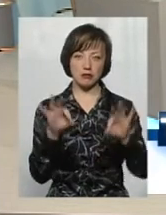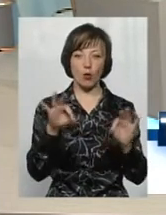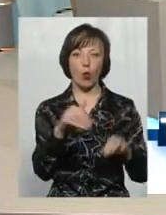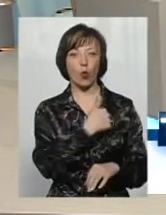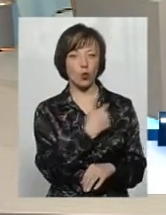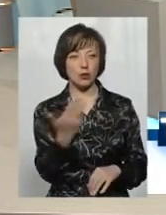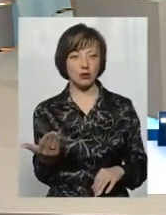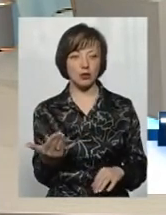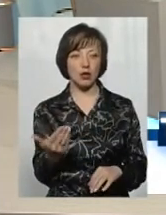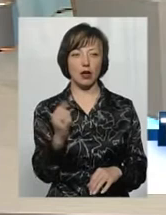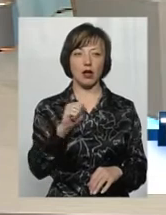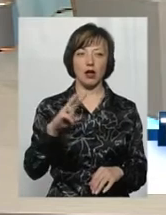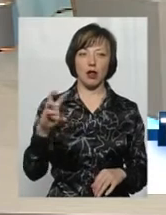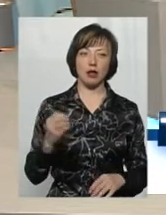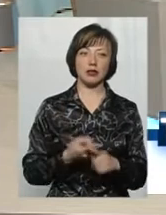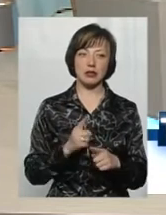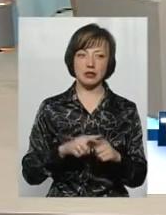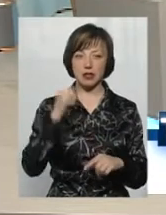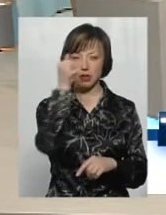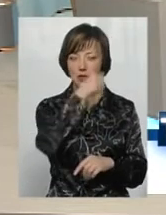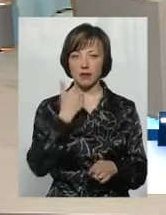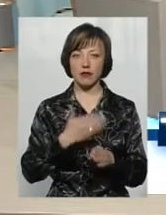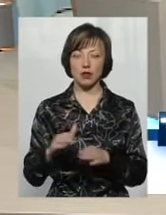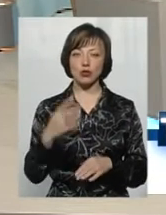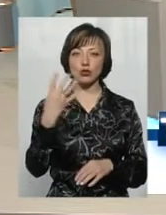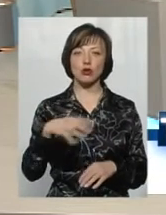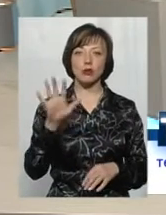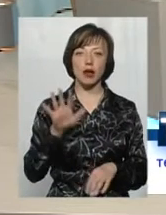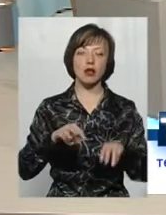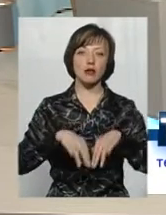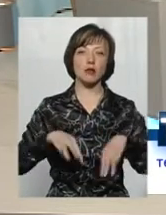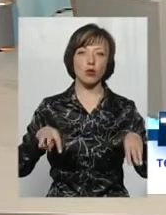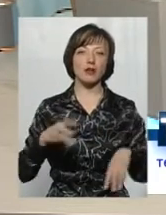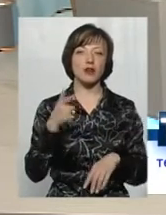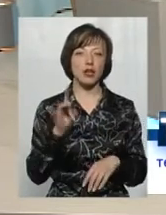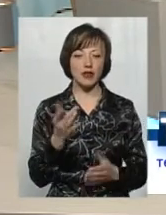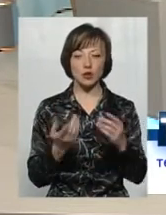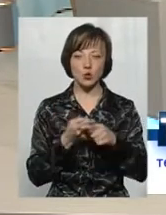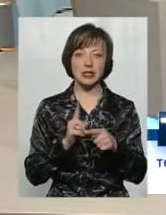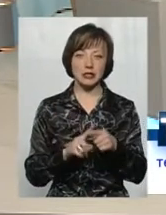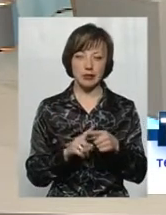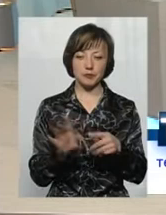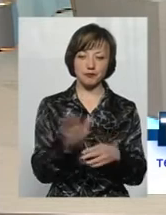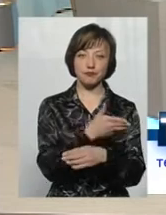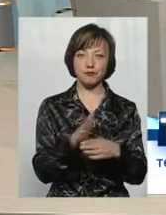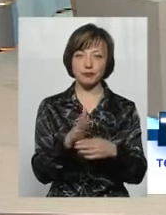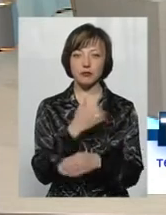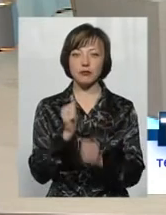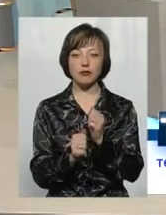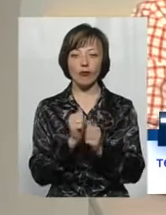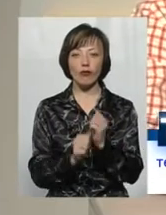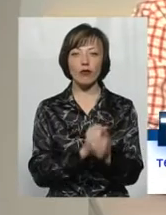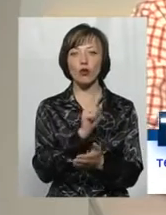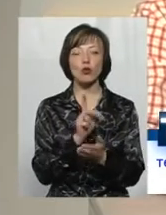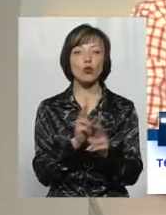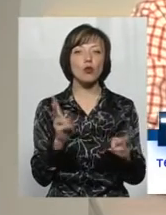хотіли. Але от на цей рік виділено там майже там 45 мільйонів гривень. Якщо це поділити на кожного, хто має